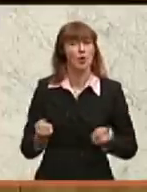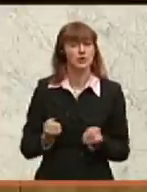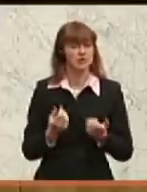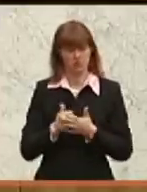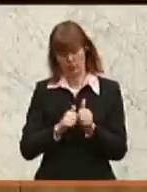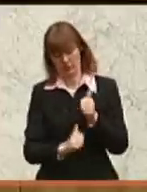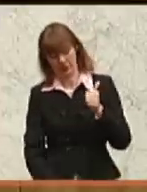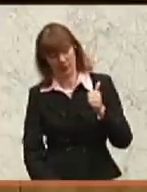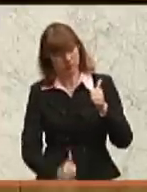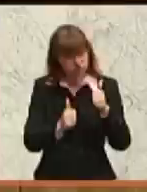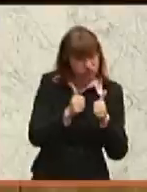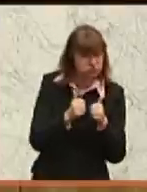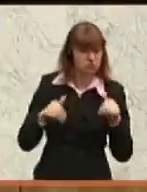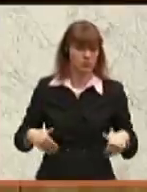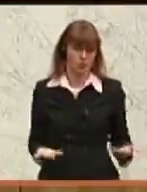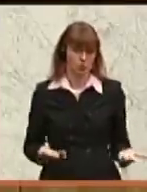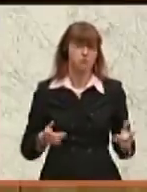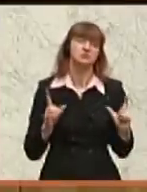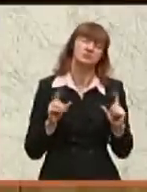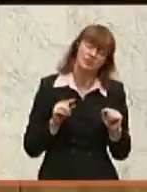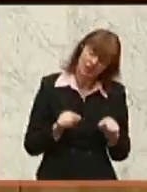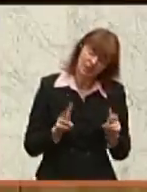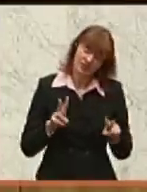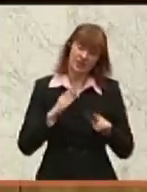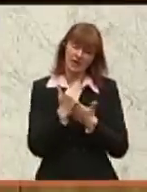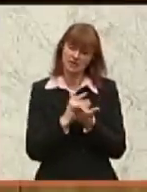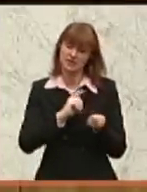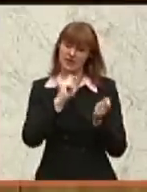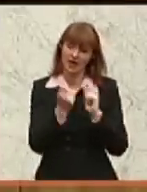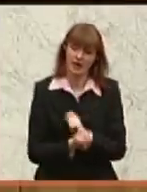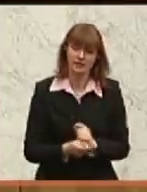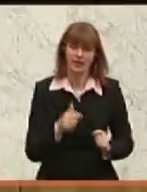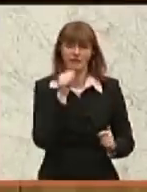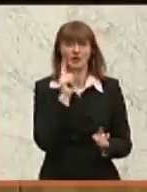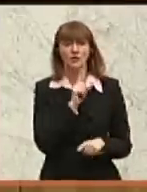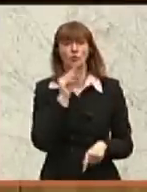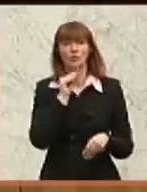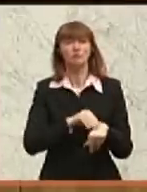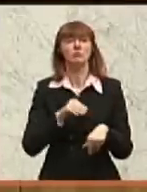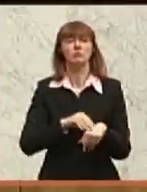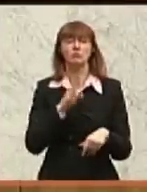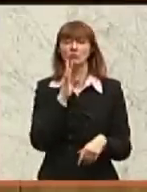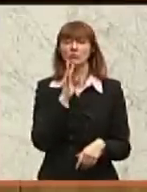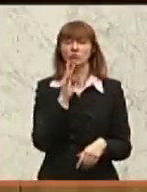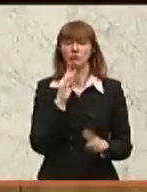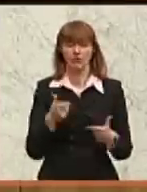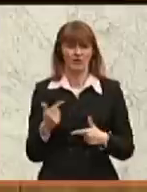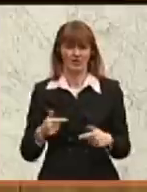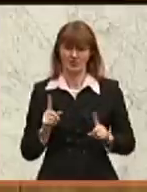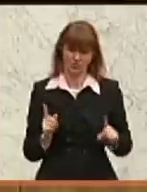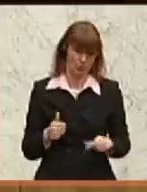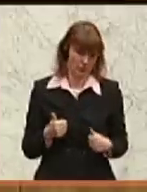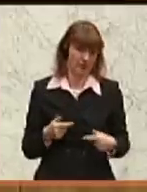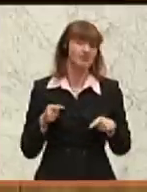und dass hier was zu tun ist, auch tatsächlich in Gesetze gegossen wird und nicht nur in Ankündigungen der Regierungspolitikerinnen. Das